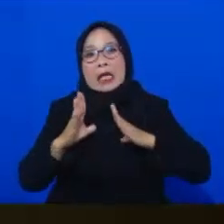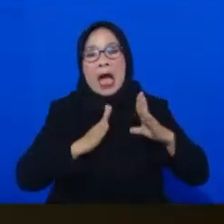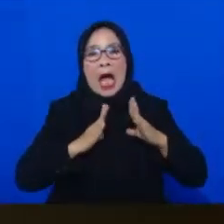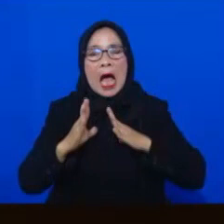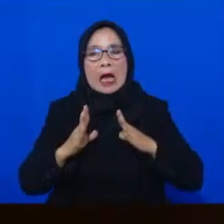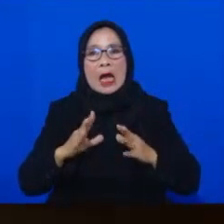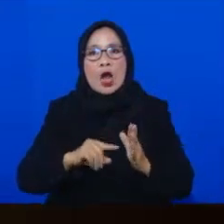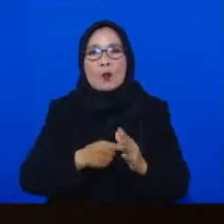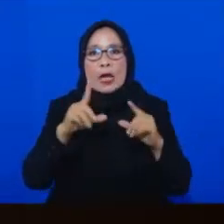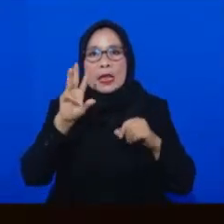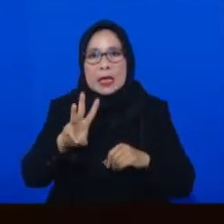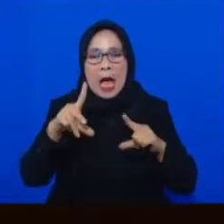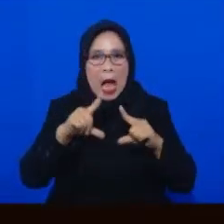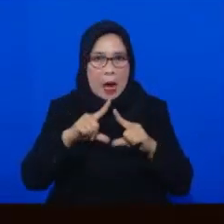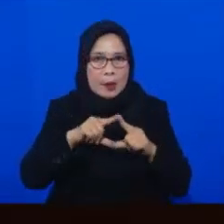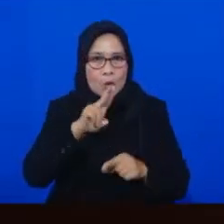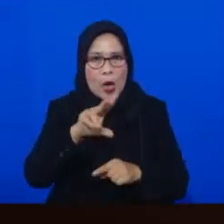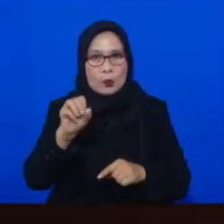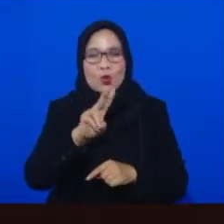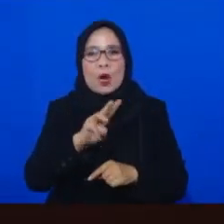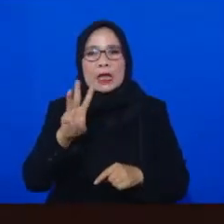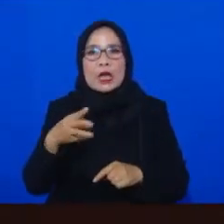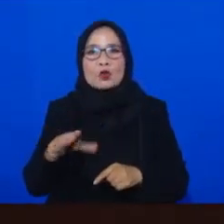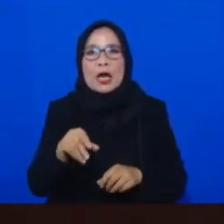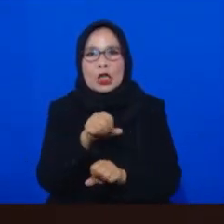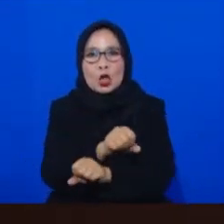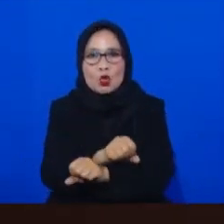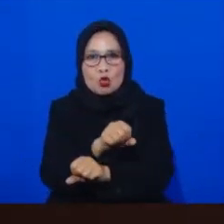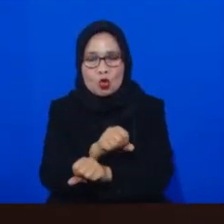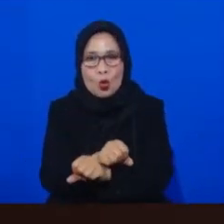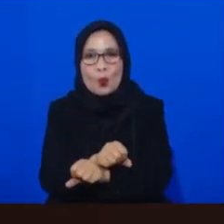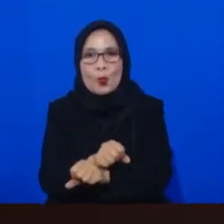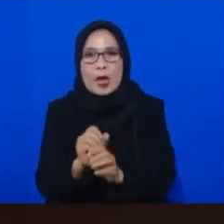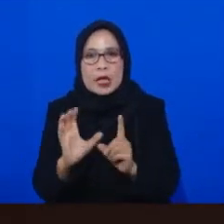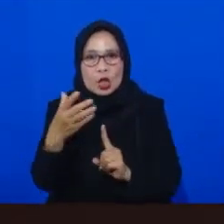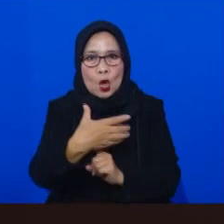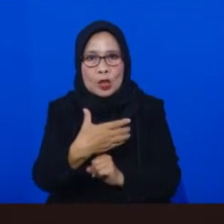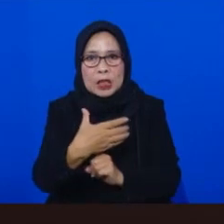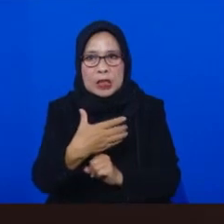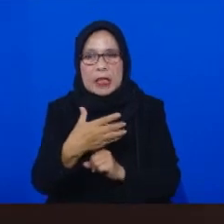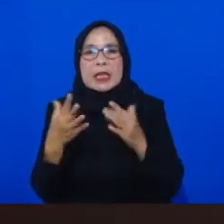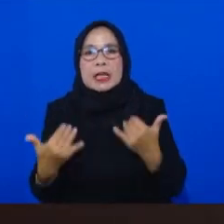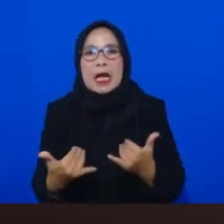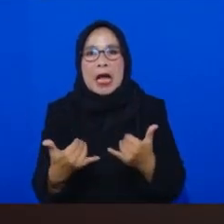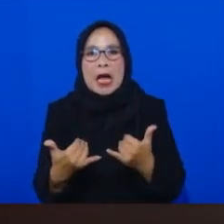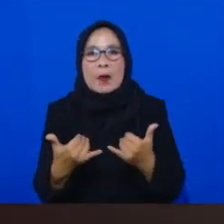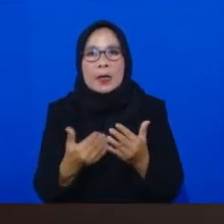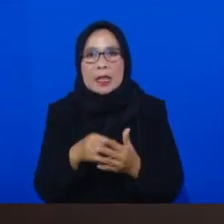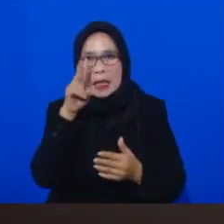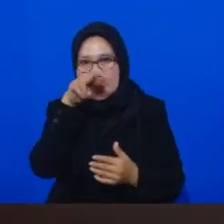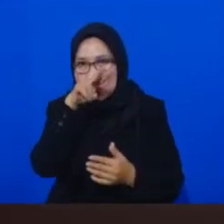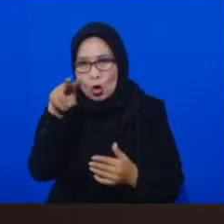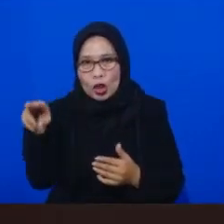sejak 3 April 2023 menjalani hukuman isolasi di tempat khusus, kini menjadi sorotan.